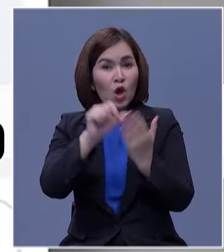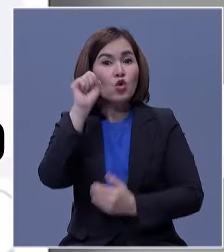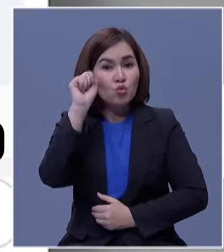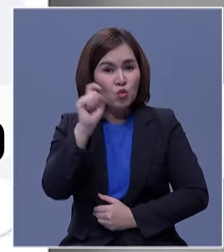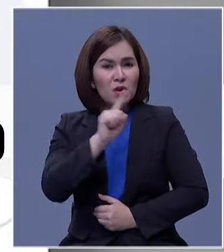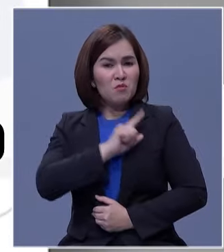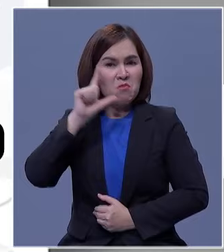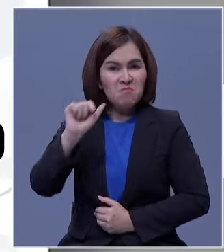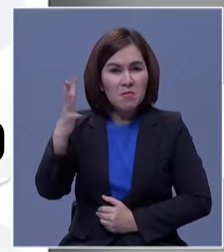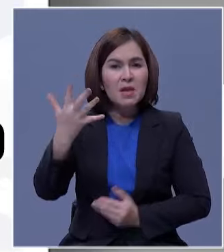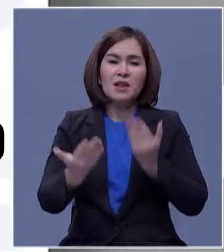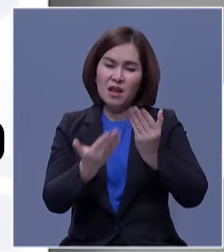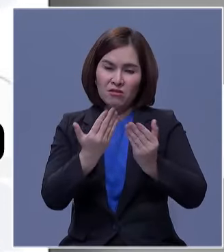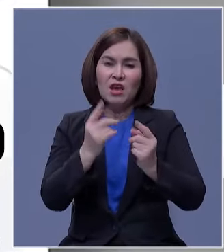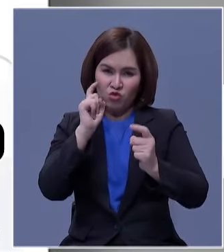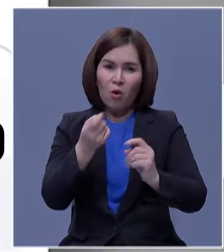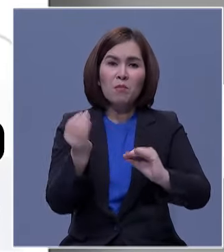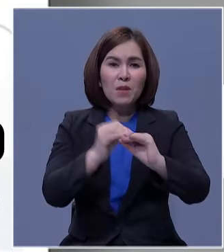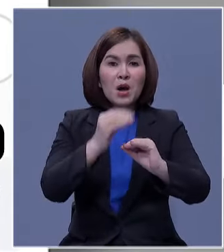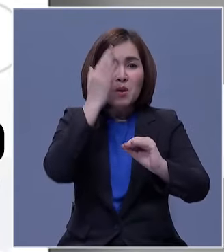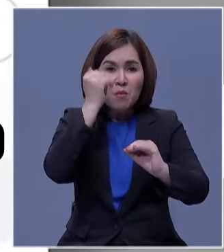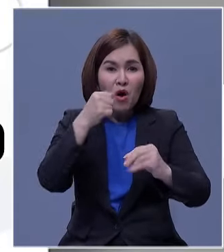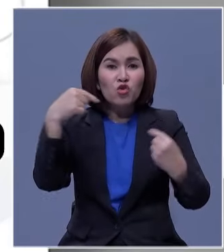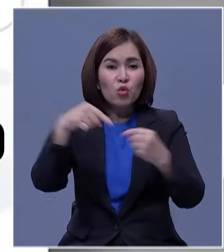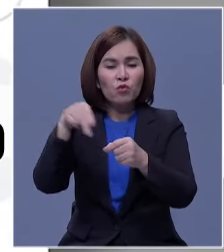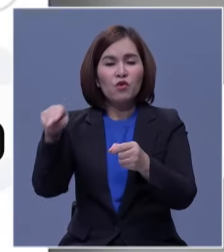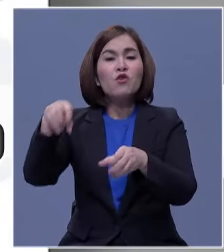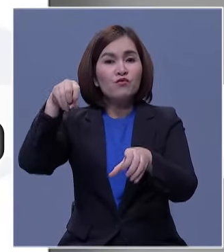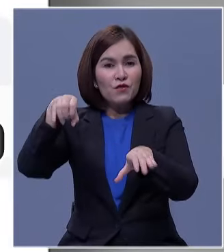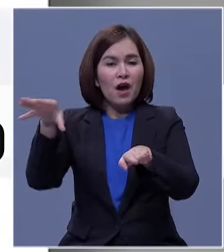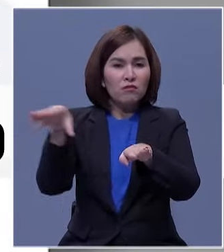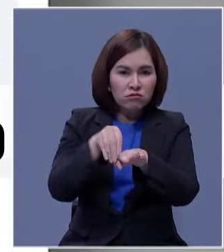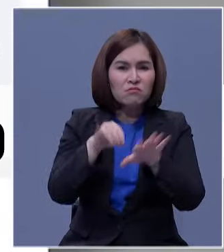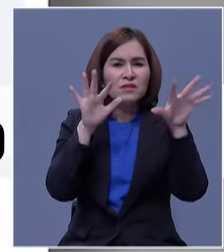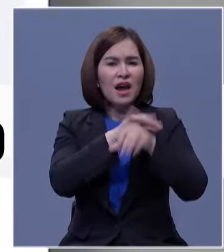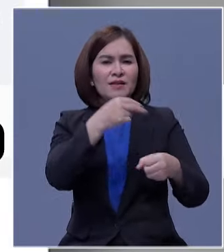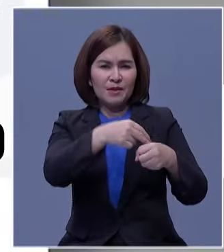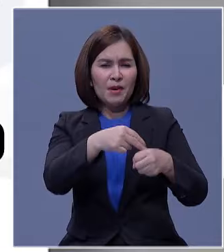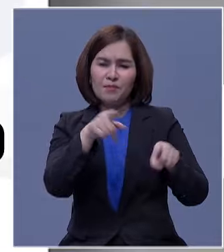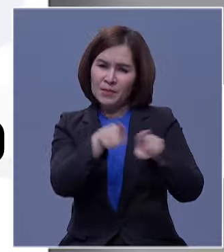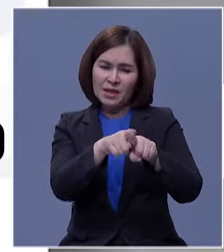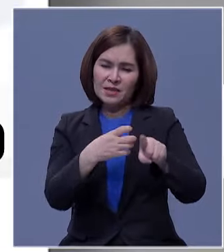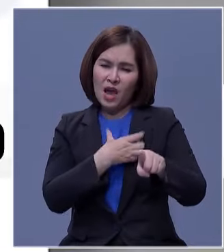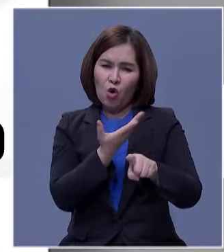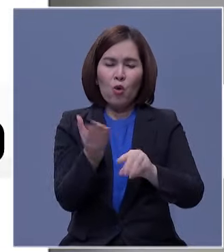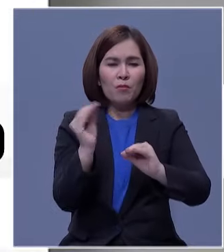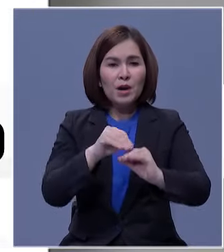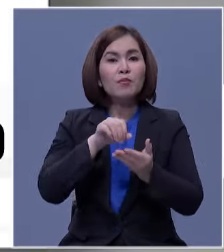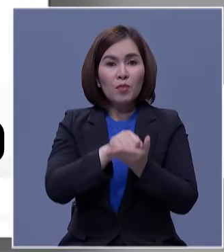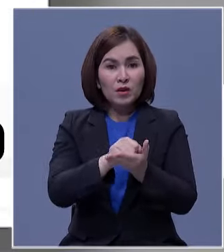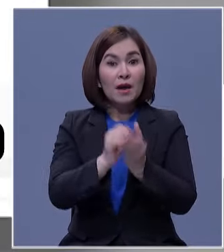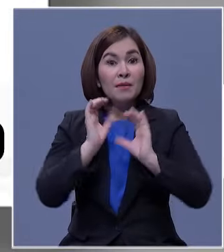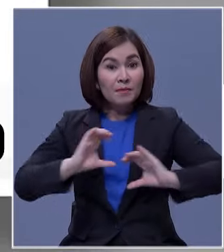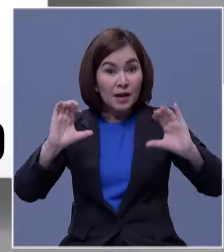ตรงเพราะเปรียบสถานีชาร์จก็เท่ากับปั๊มน้ำมันไฟฟ้าสำหรับชาร์จก็เท่ากับเติมน้ำมันนะครับภาครัฐไม่ได้มีหน้าที่